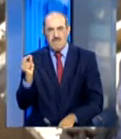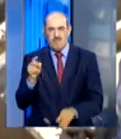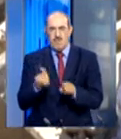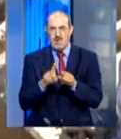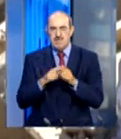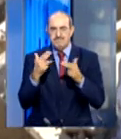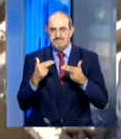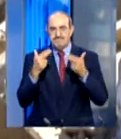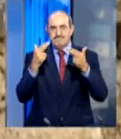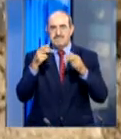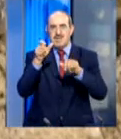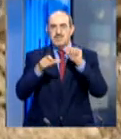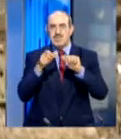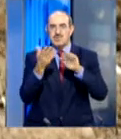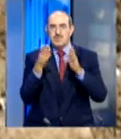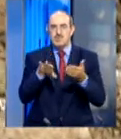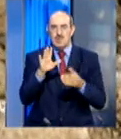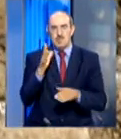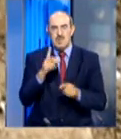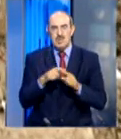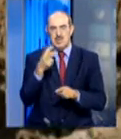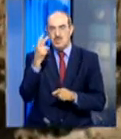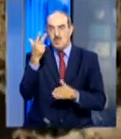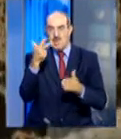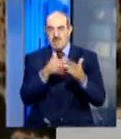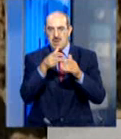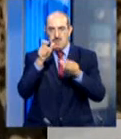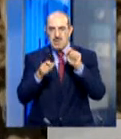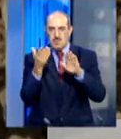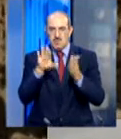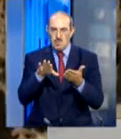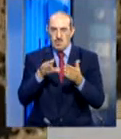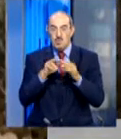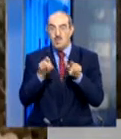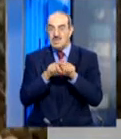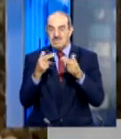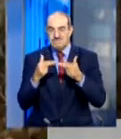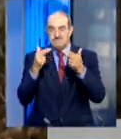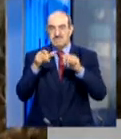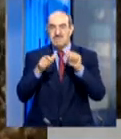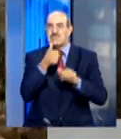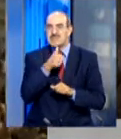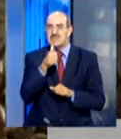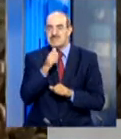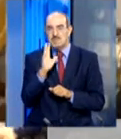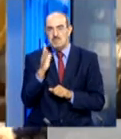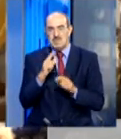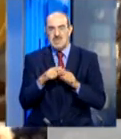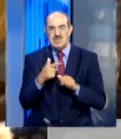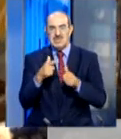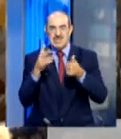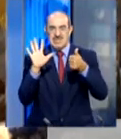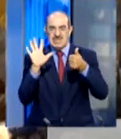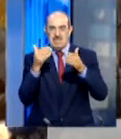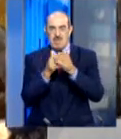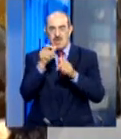ارتفعت حصيلة الضحايا إلى نحو 3000 قتيل، فيما ارتفع عدد المصابين إلى نحو 6000